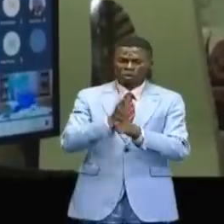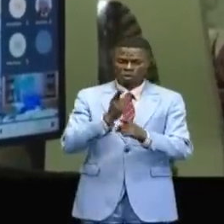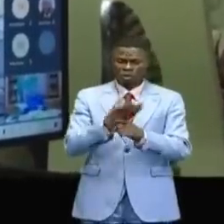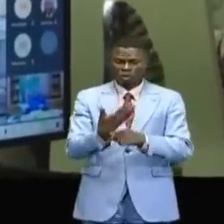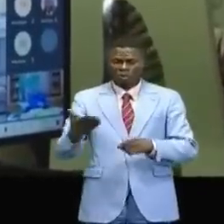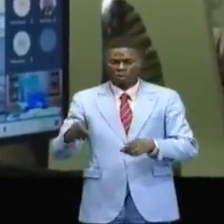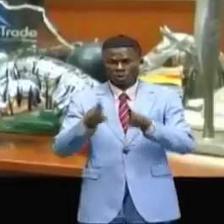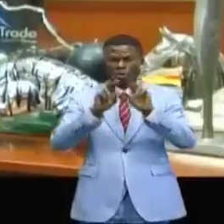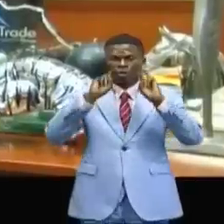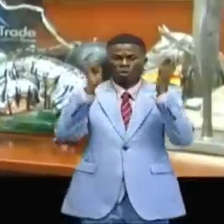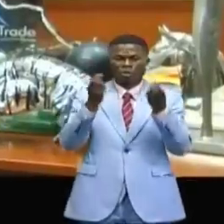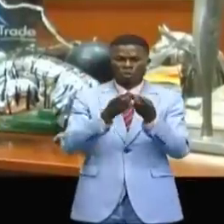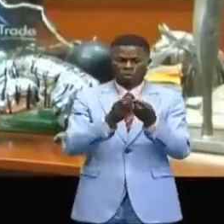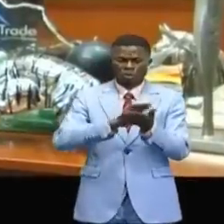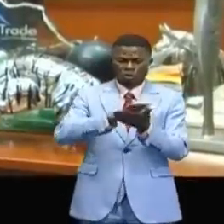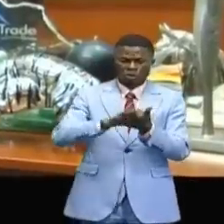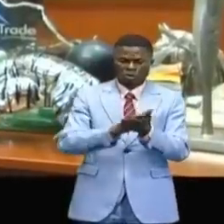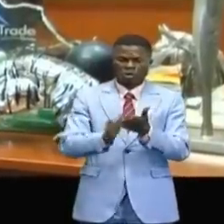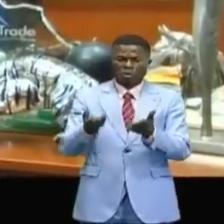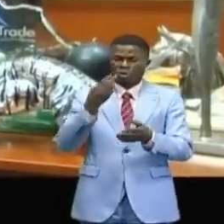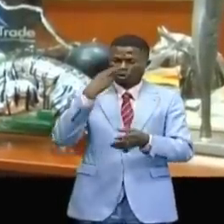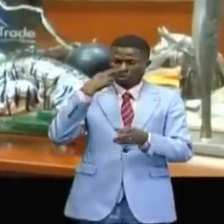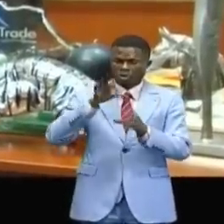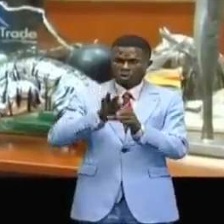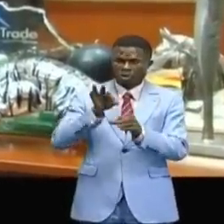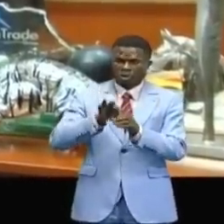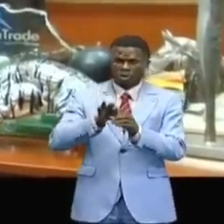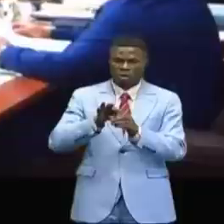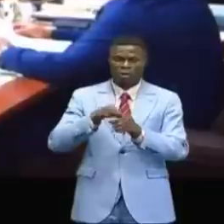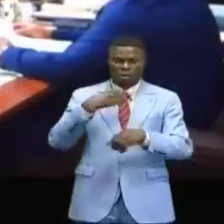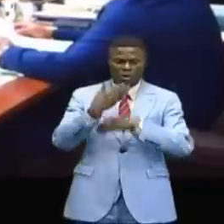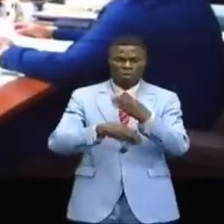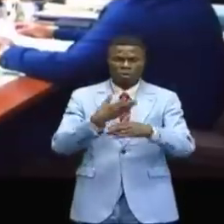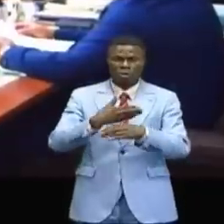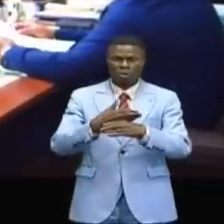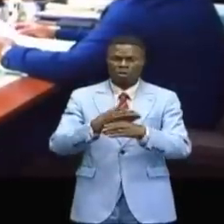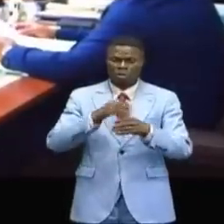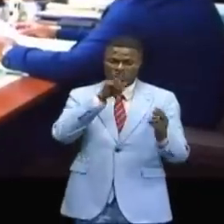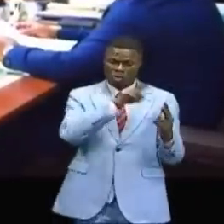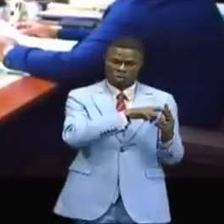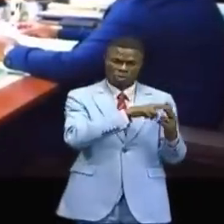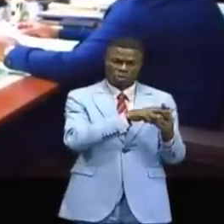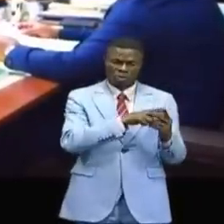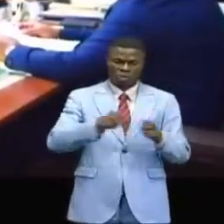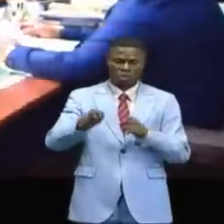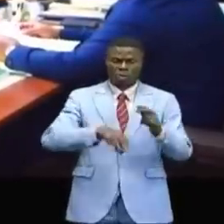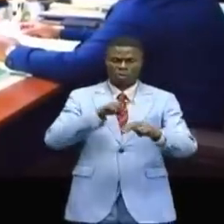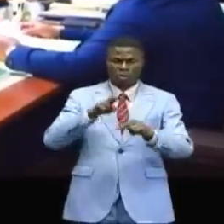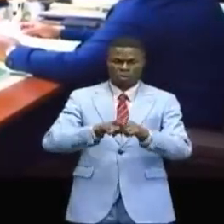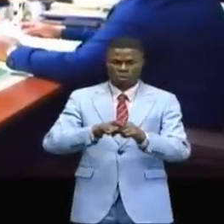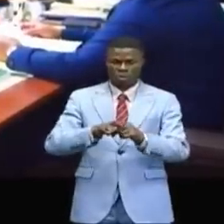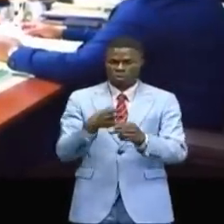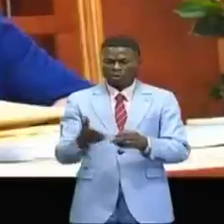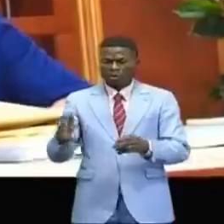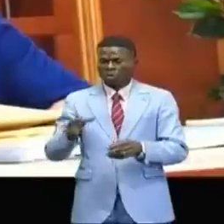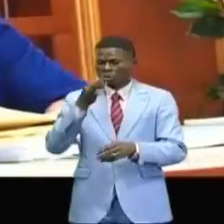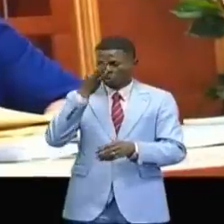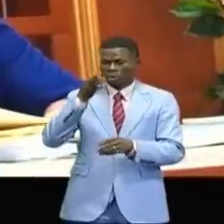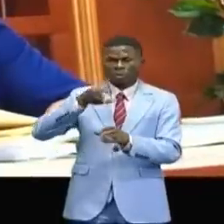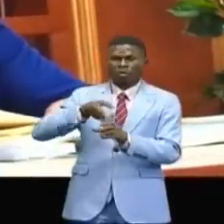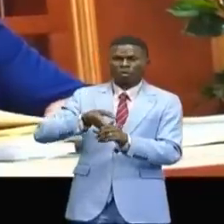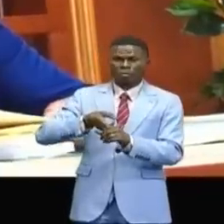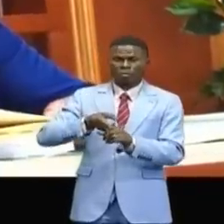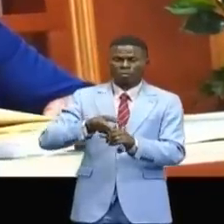surtout d'usine des raffinages du pétrole brut, en vue d'assurer l'approvisionnement du marché national en produits pétroliers.